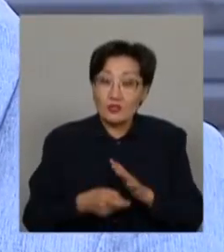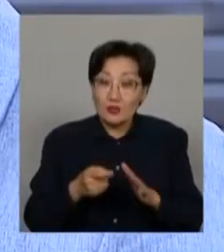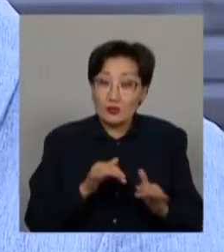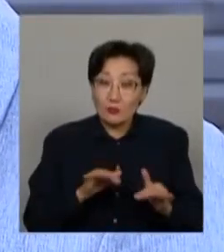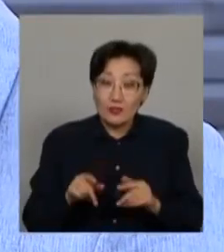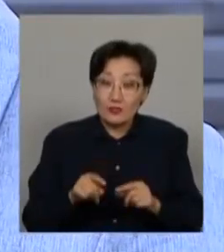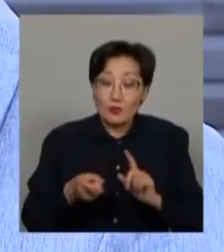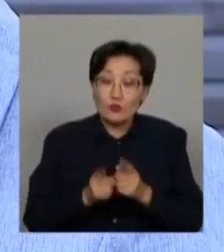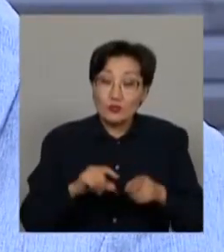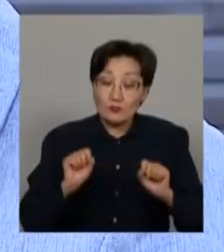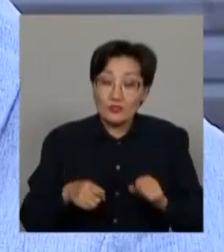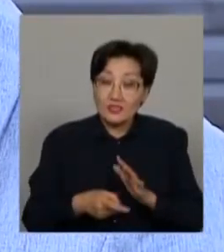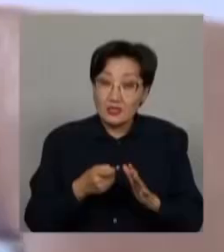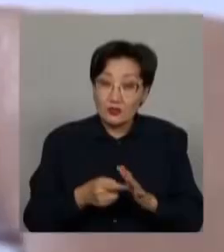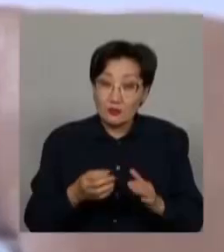мүмкін.